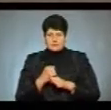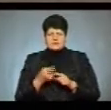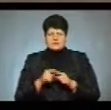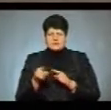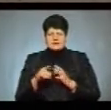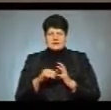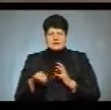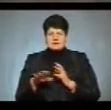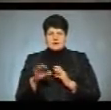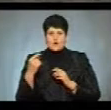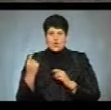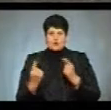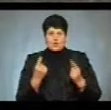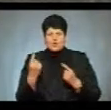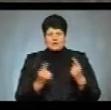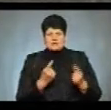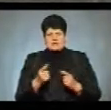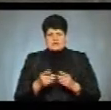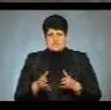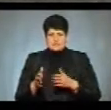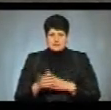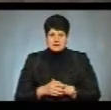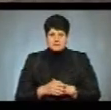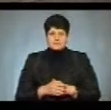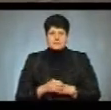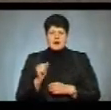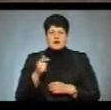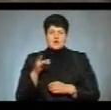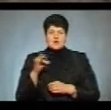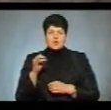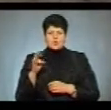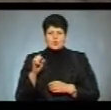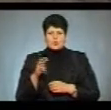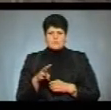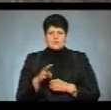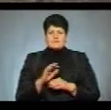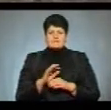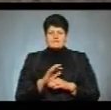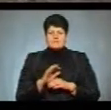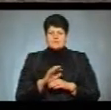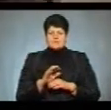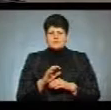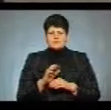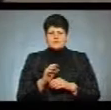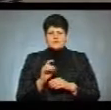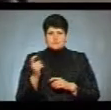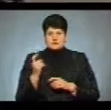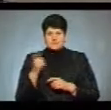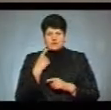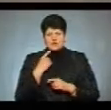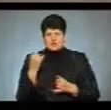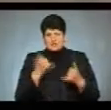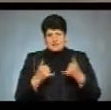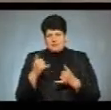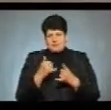землі одноосібників. Агроном товариства з обмеженою відповідальністю Стегниківського Юрій Самограй каже, хімічними речовинами поля не